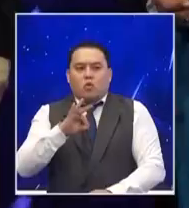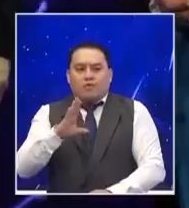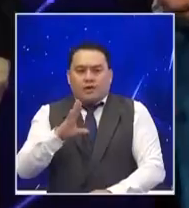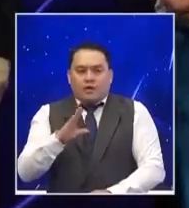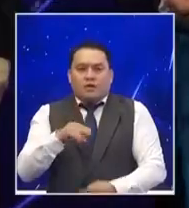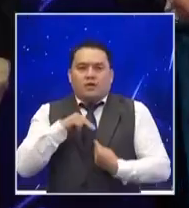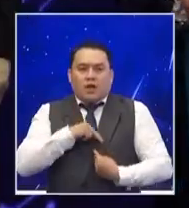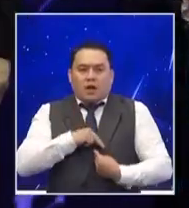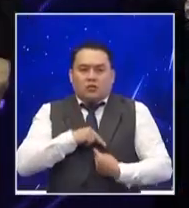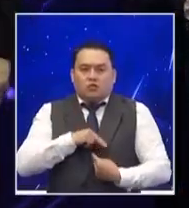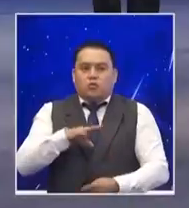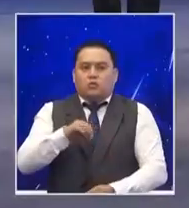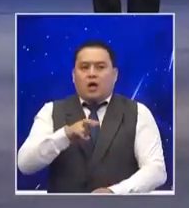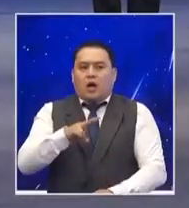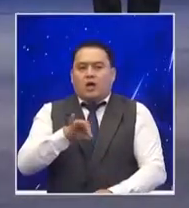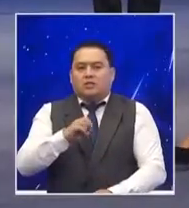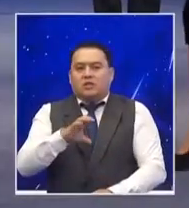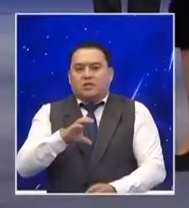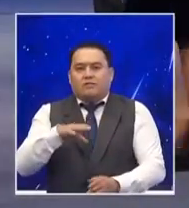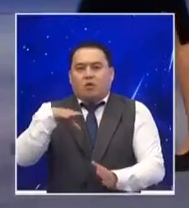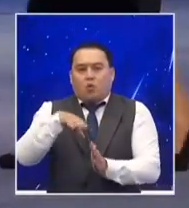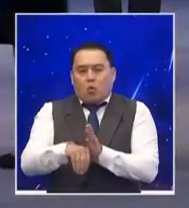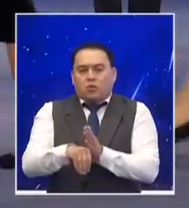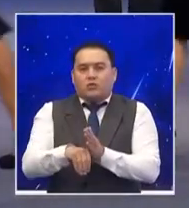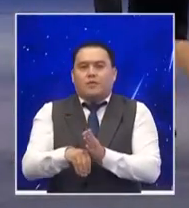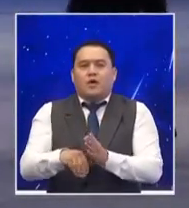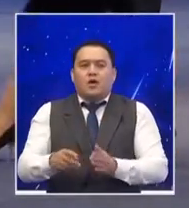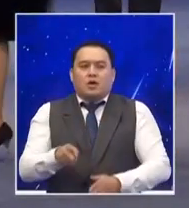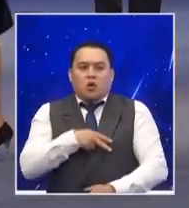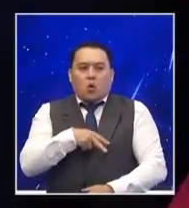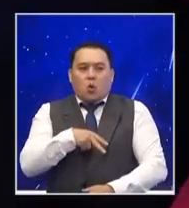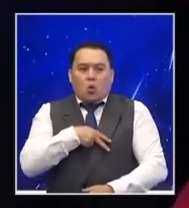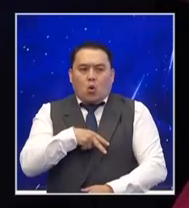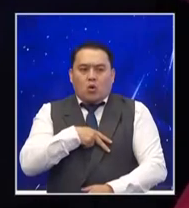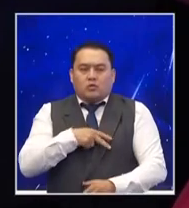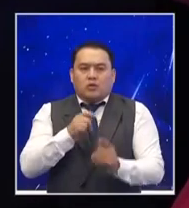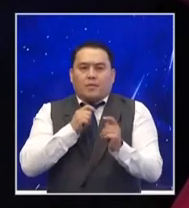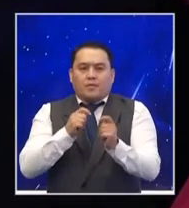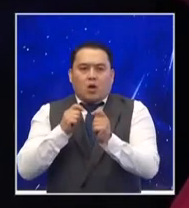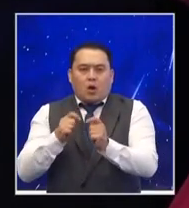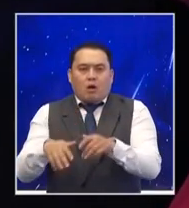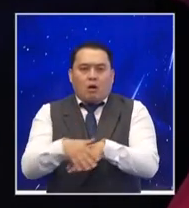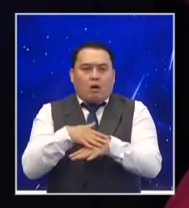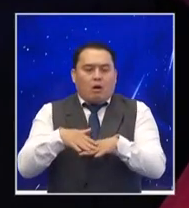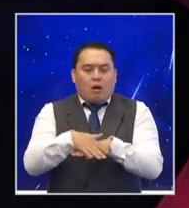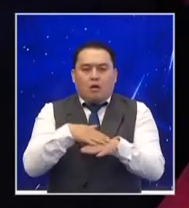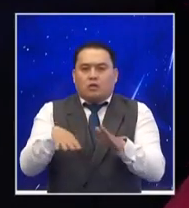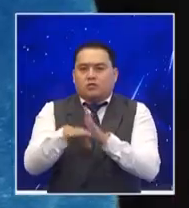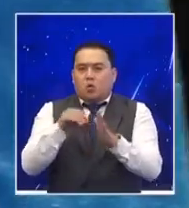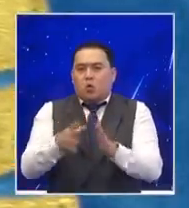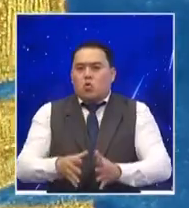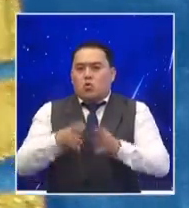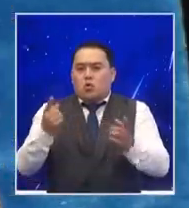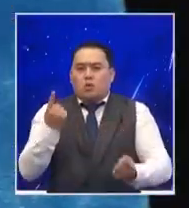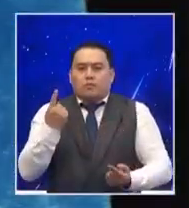ардагері Елеусіз Сұлтанғазиев толықтырды. Туған жердің төріне келіп кеудесіне жарқырай орден тағу жетісулық халық қалаулысы үшін зор